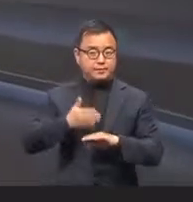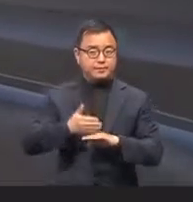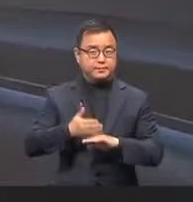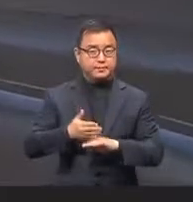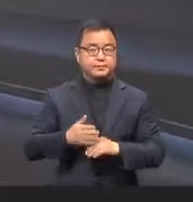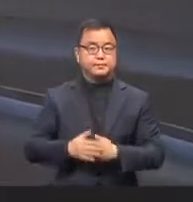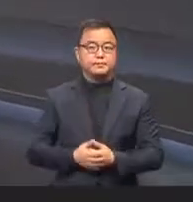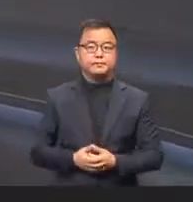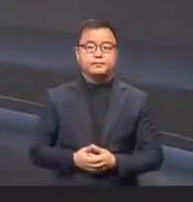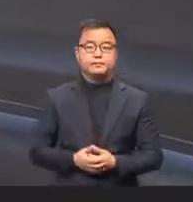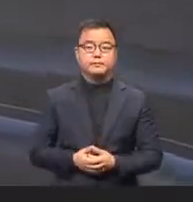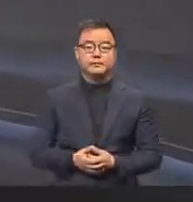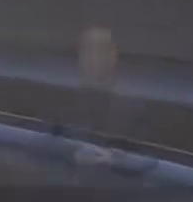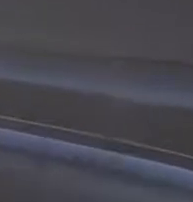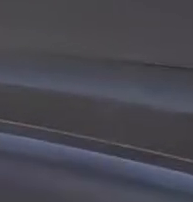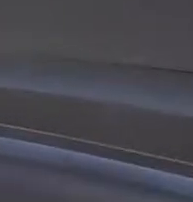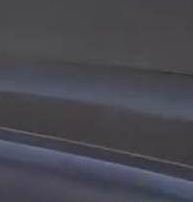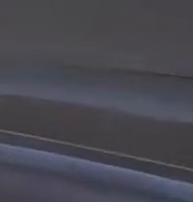감사합니다